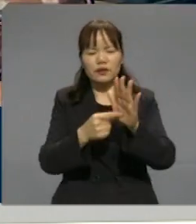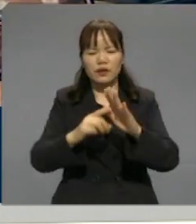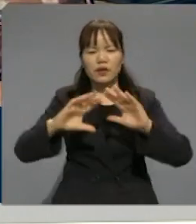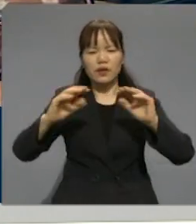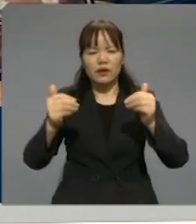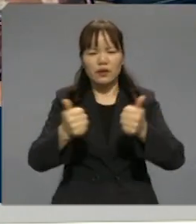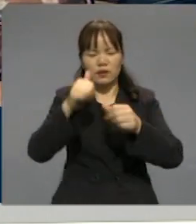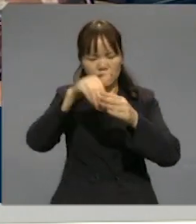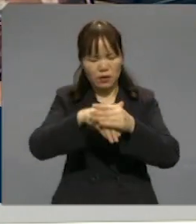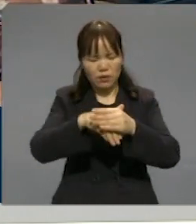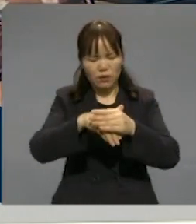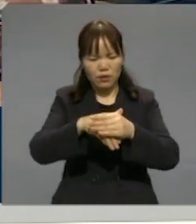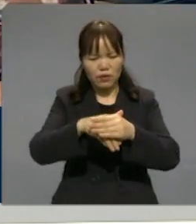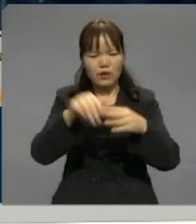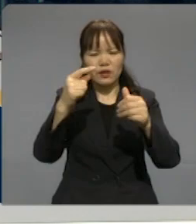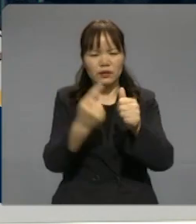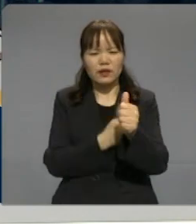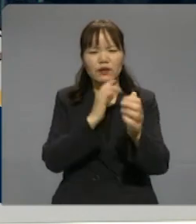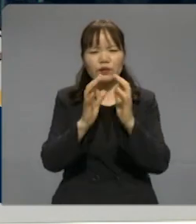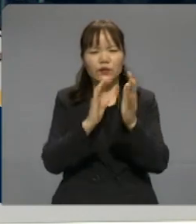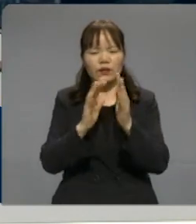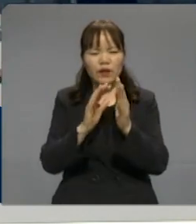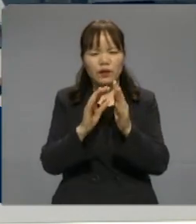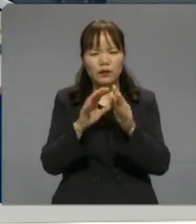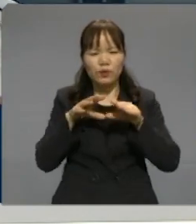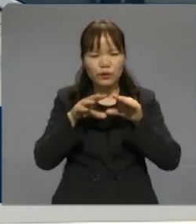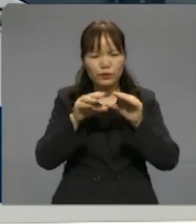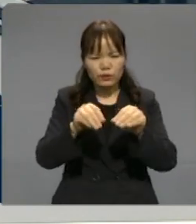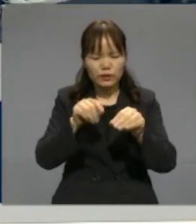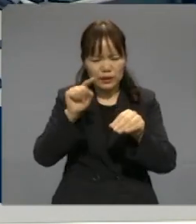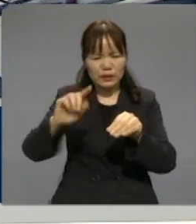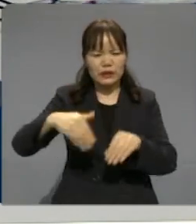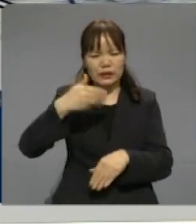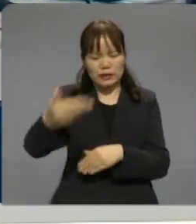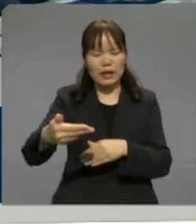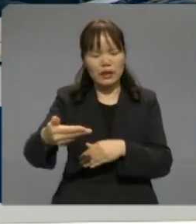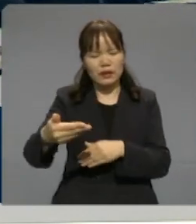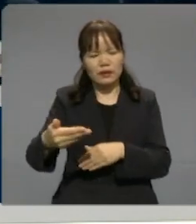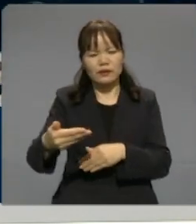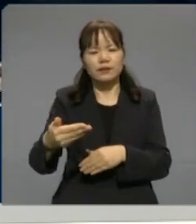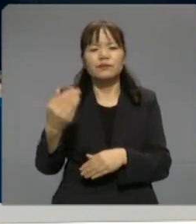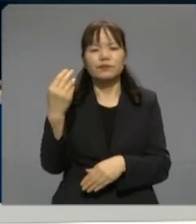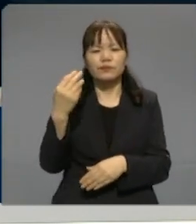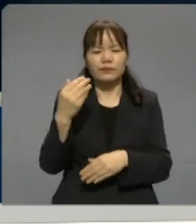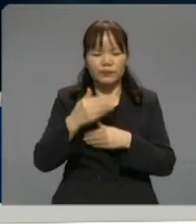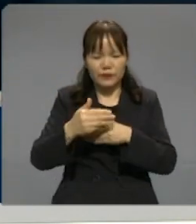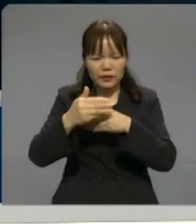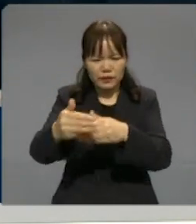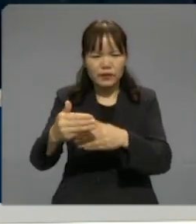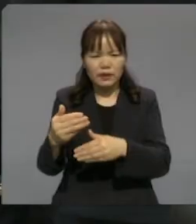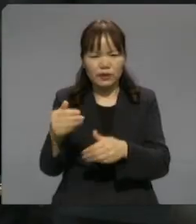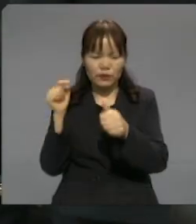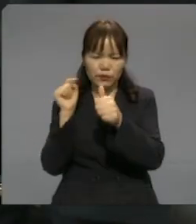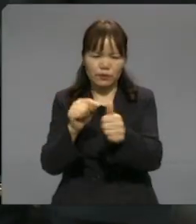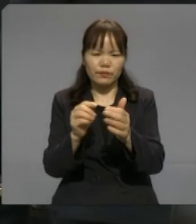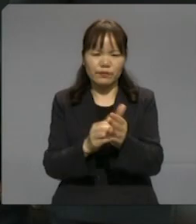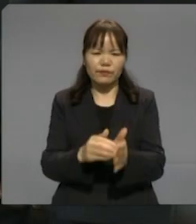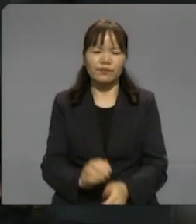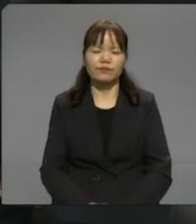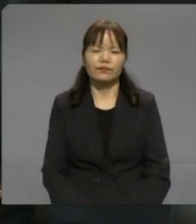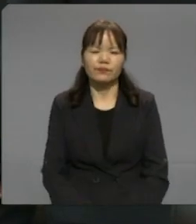기간 중단된 민생토론회도 점검했는데 신속한 후속 조치 이행을 주문했습니다. 김용재 기자입니다.